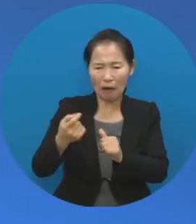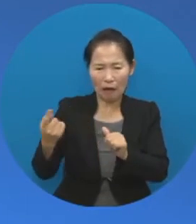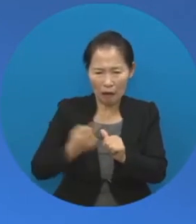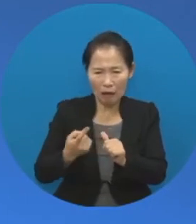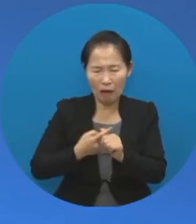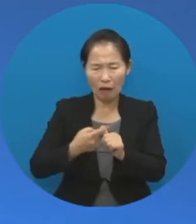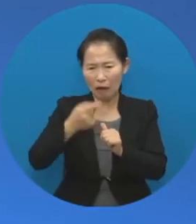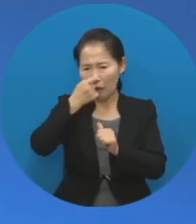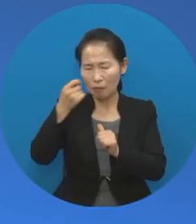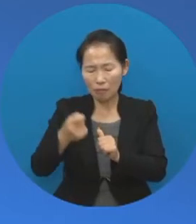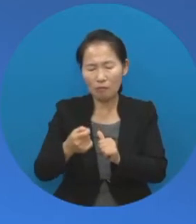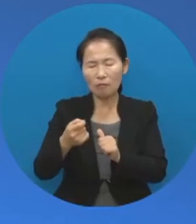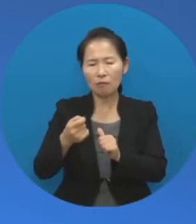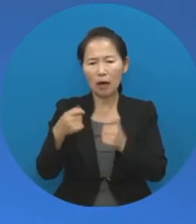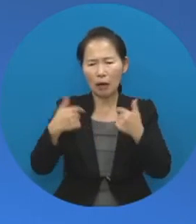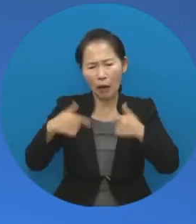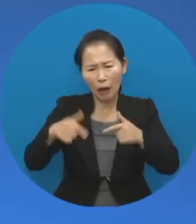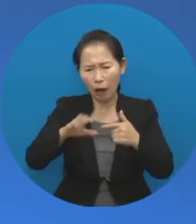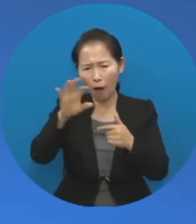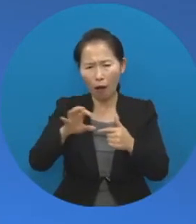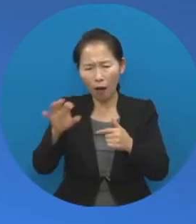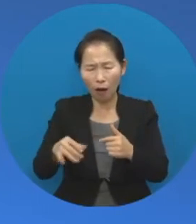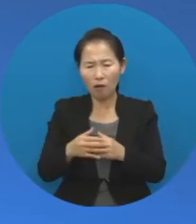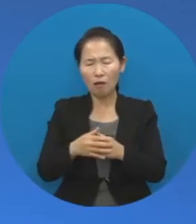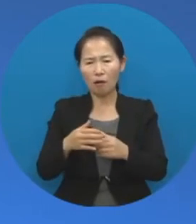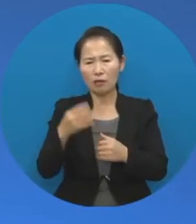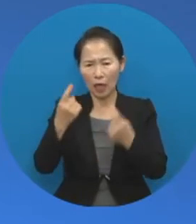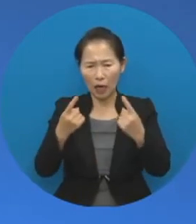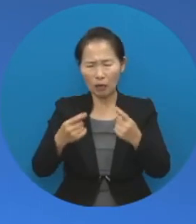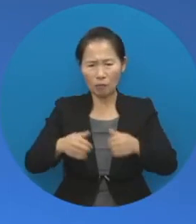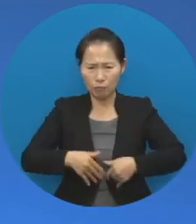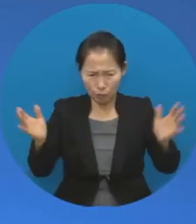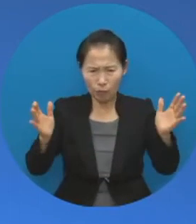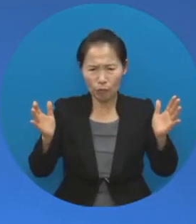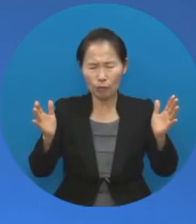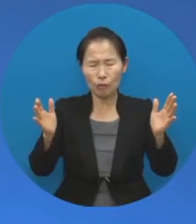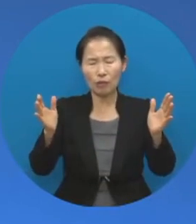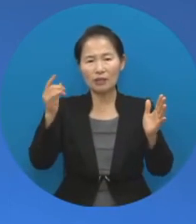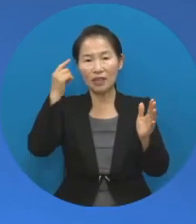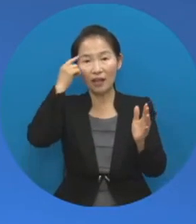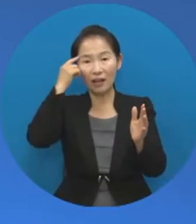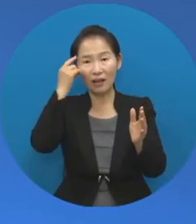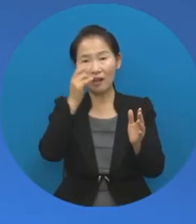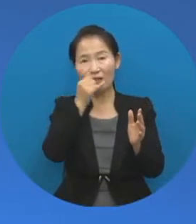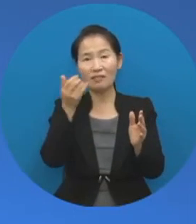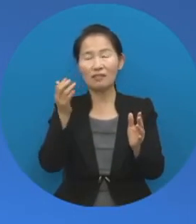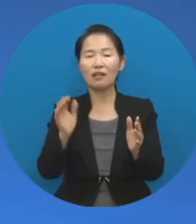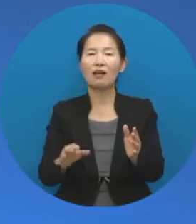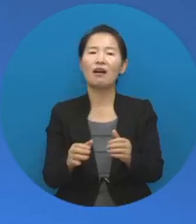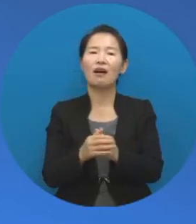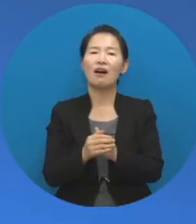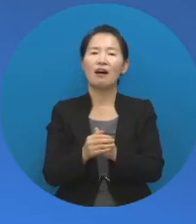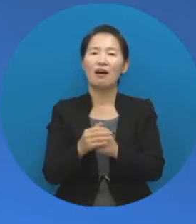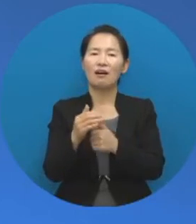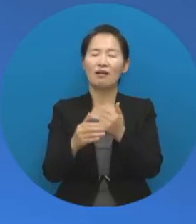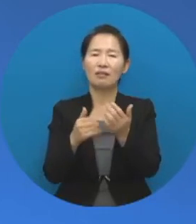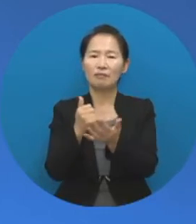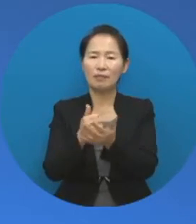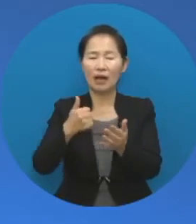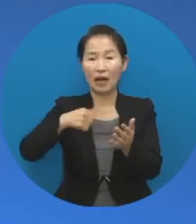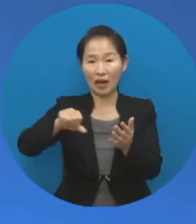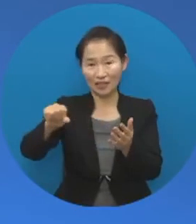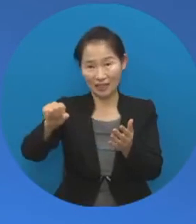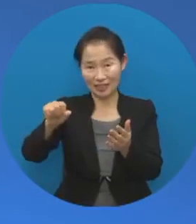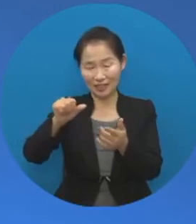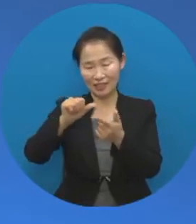사람들에게 무시와 멸시당하는 나는 그냥 없어져야 될 사람이야 라고 생각했었는데 하나님께서 아들을 통해서